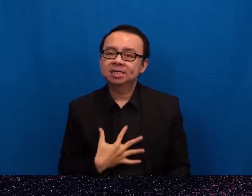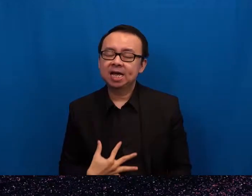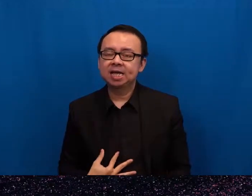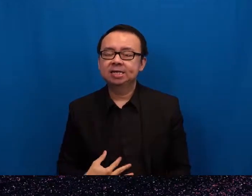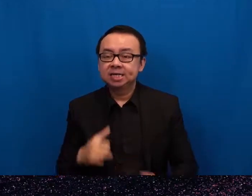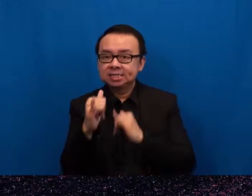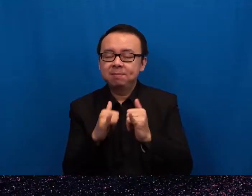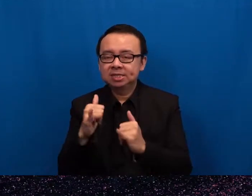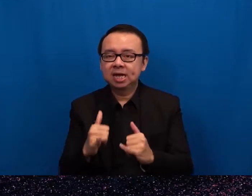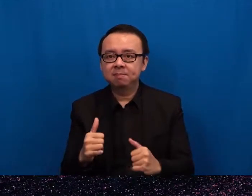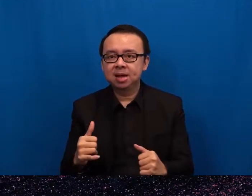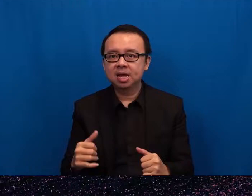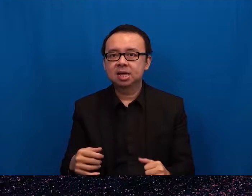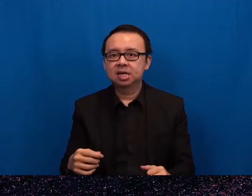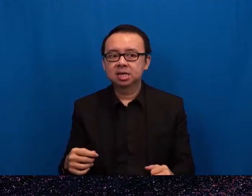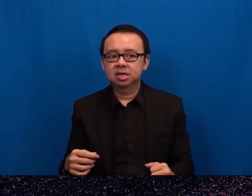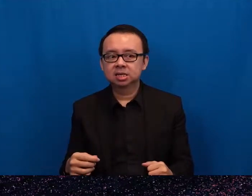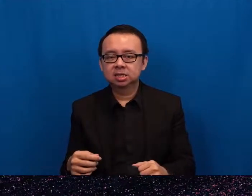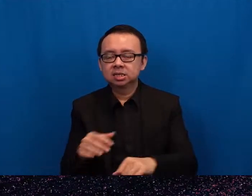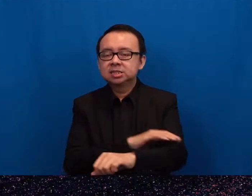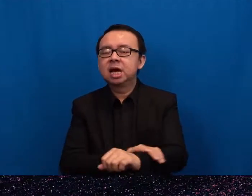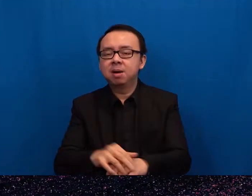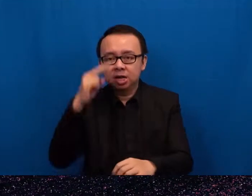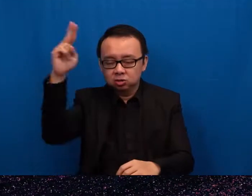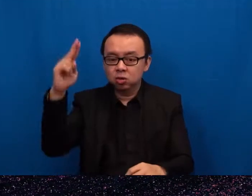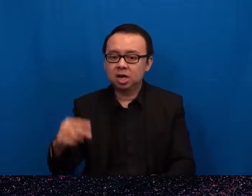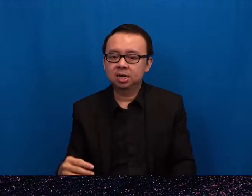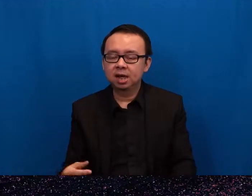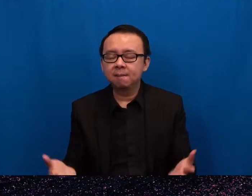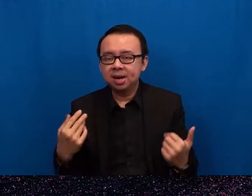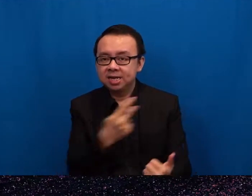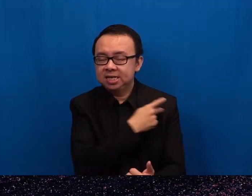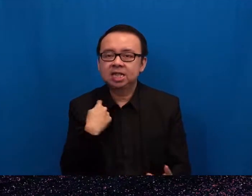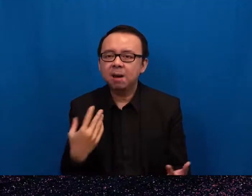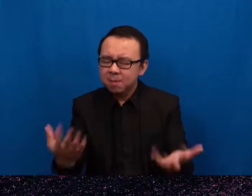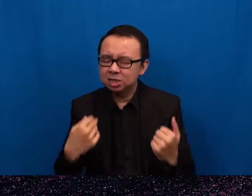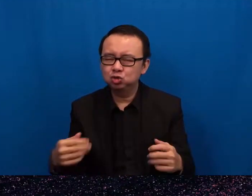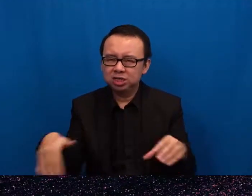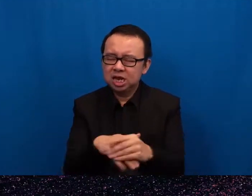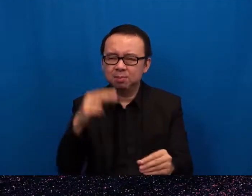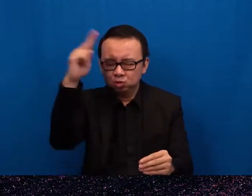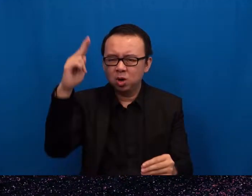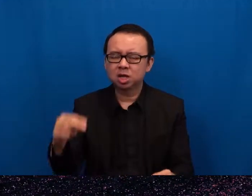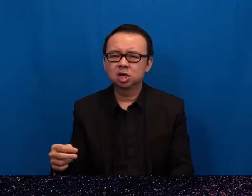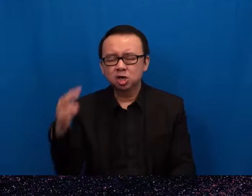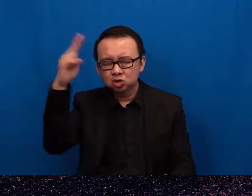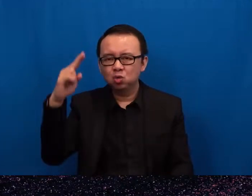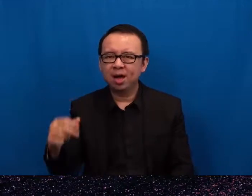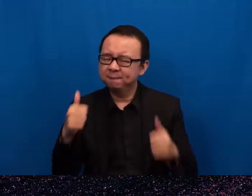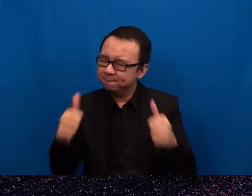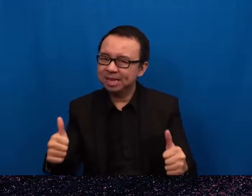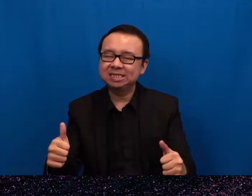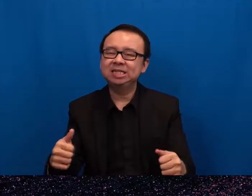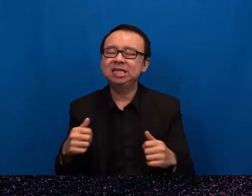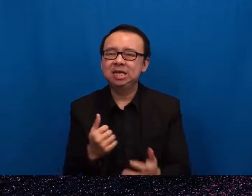air. Firman, terimalah urapan di dalam nama Yesus. Mari kita maju dalam Tuhan. Kita percaya Tuhan akan menolong kita. Kita